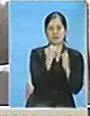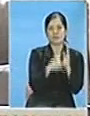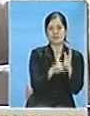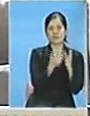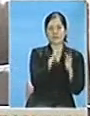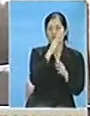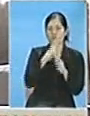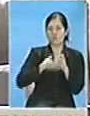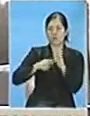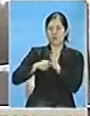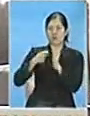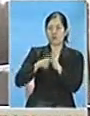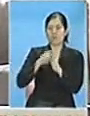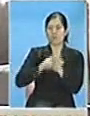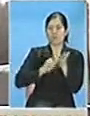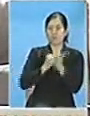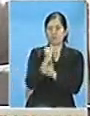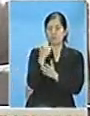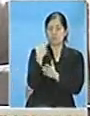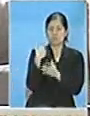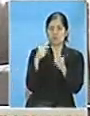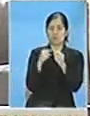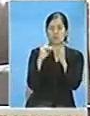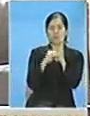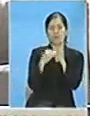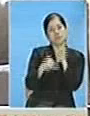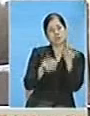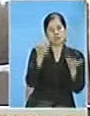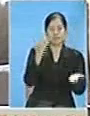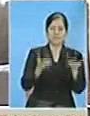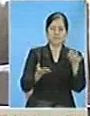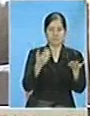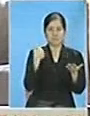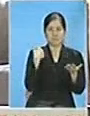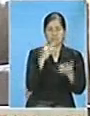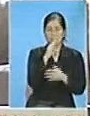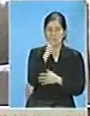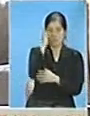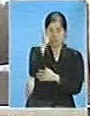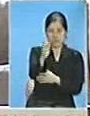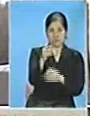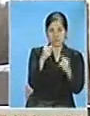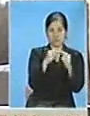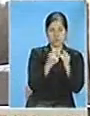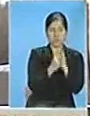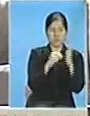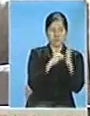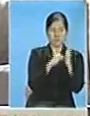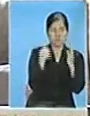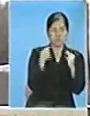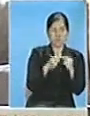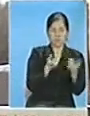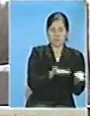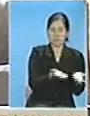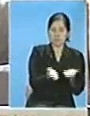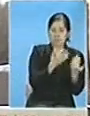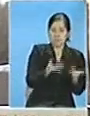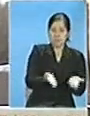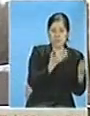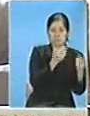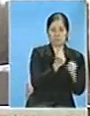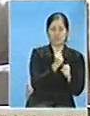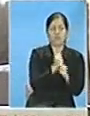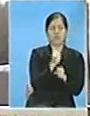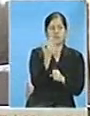ลผมถูกกทม.ผิดไปลื้อเท่านั้นเองนะฮะถ้าพรุ่งนี้กทม.ไม่ลื้อก็ต้องทำอะไรกันสักอย่างหนึ่ง